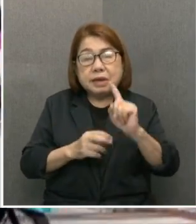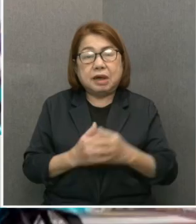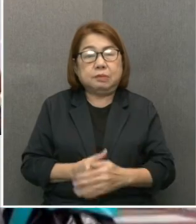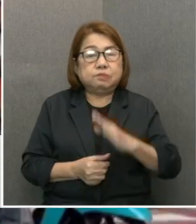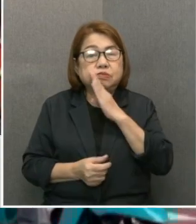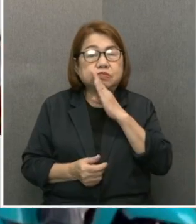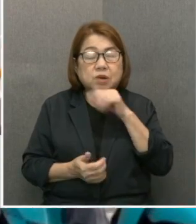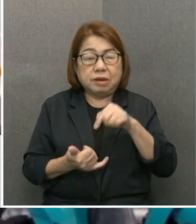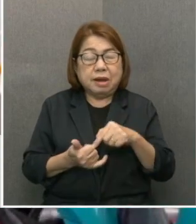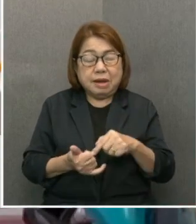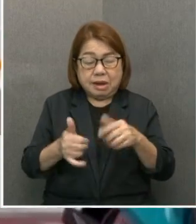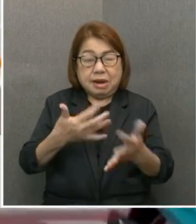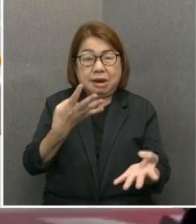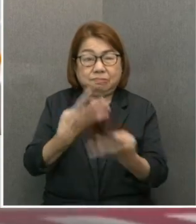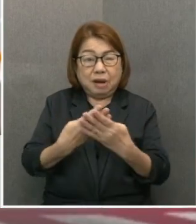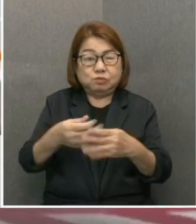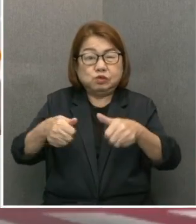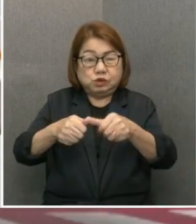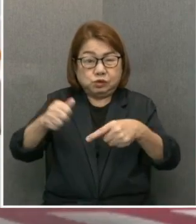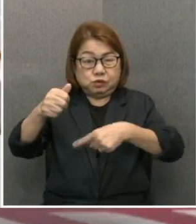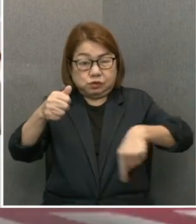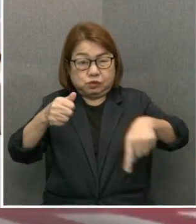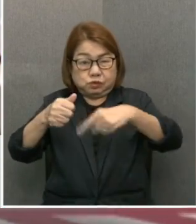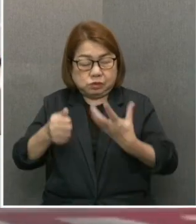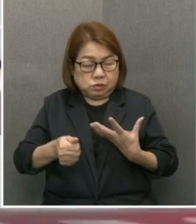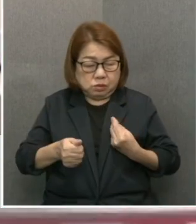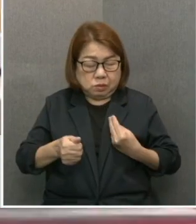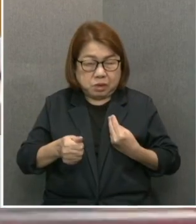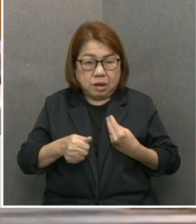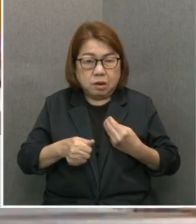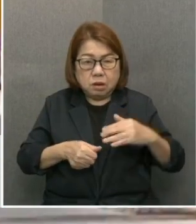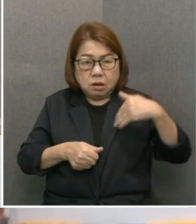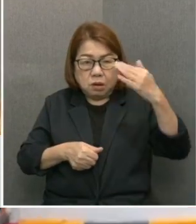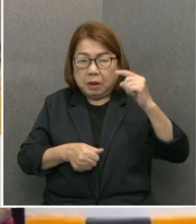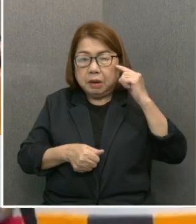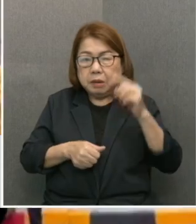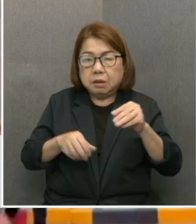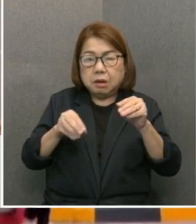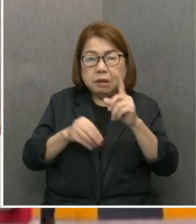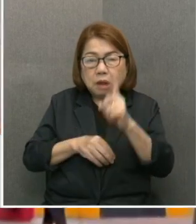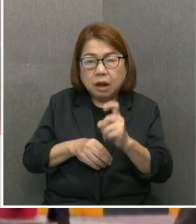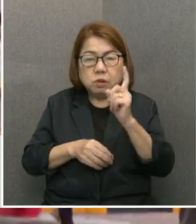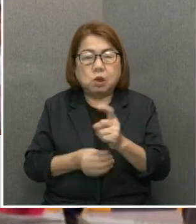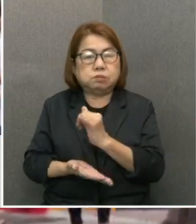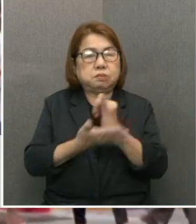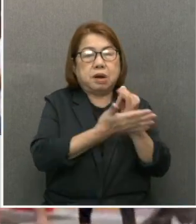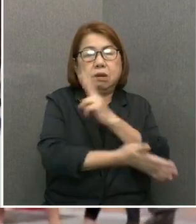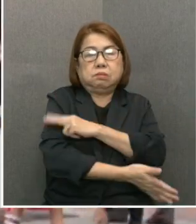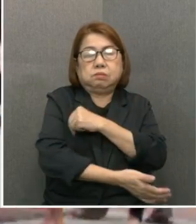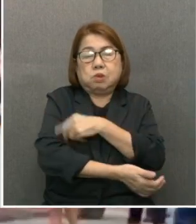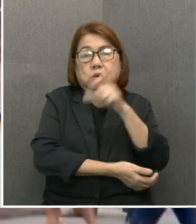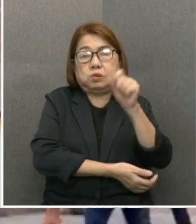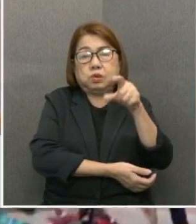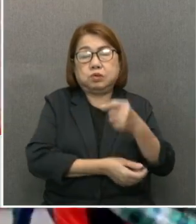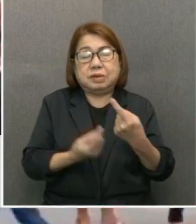ผู้ป่วยเป็นโรคหัวใจอาจจะมีความเสี่ยงต่อชีวิตจะต้องมีการส่งตัวรักษาให้ทันท่วงทีนะคะซึ่งทางเงินจำ